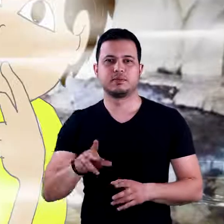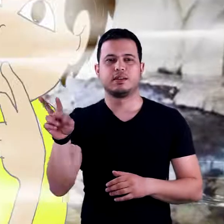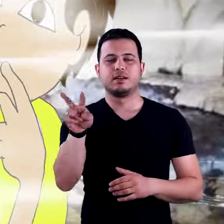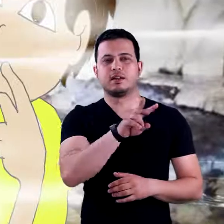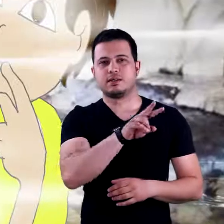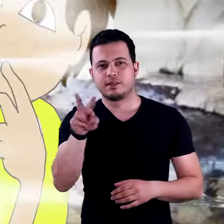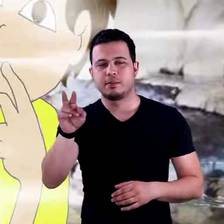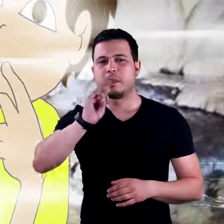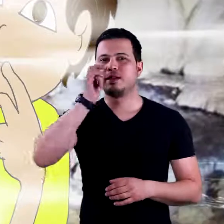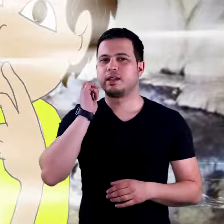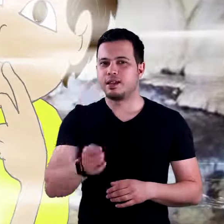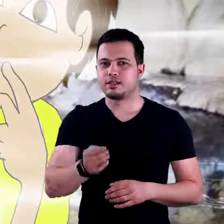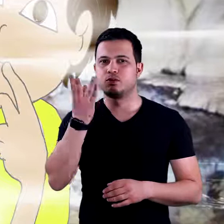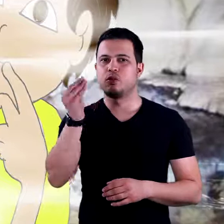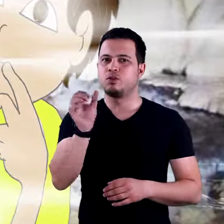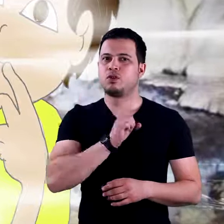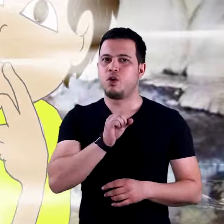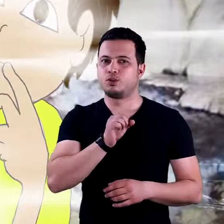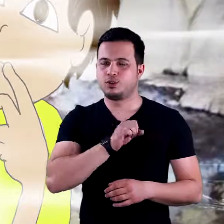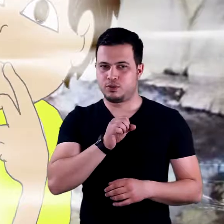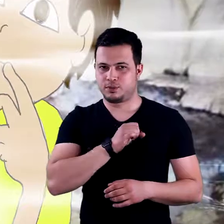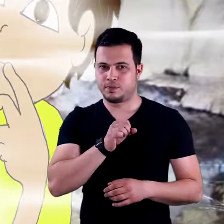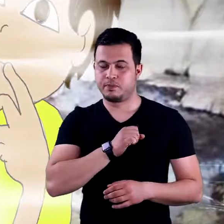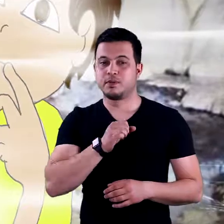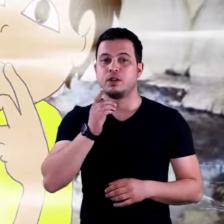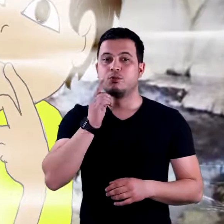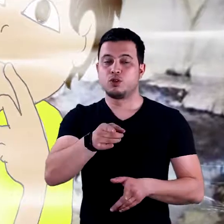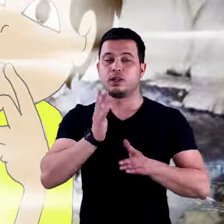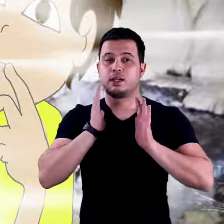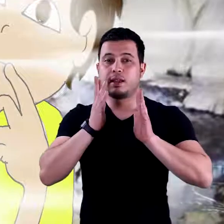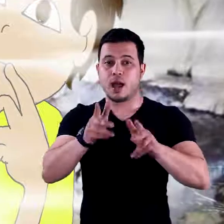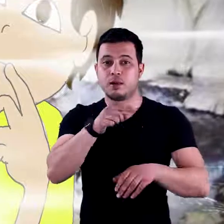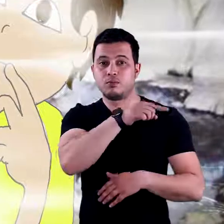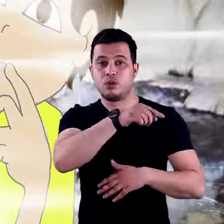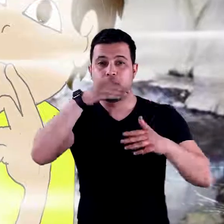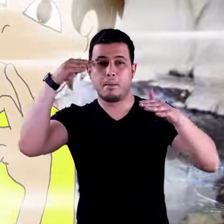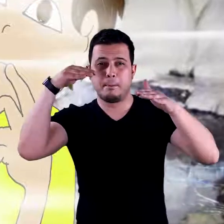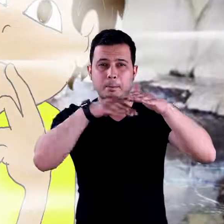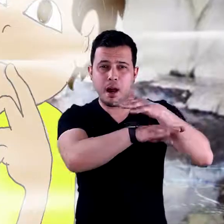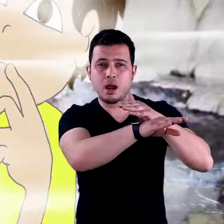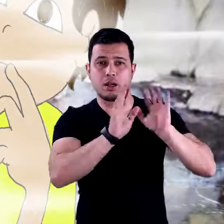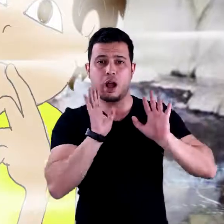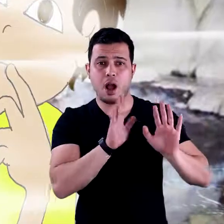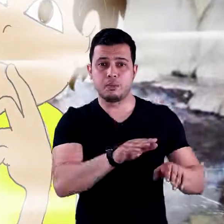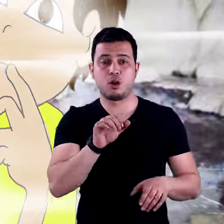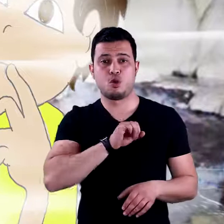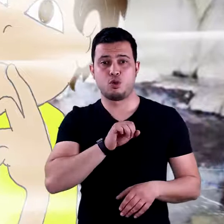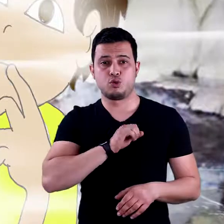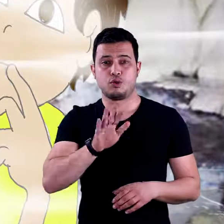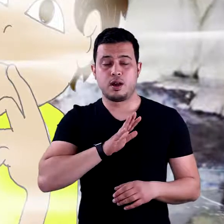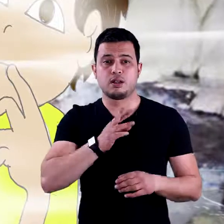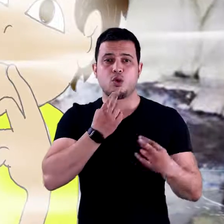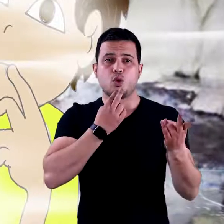İkisi de gerçekten çok korkmuştu. Daima o mağarada kalmak. Konuşan